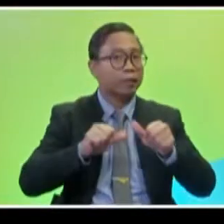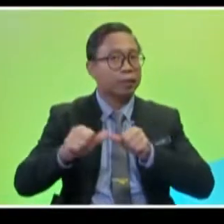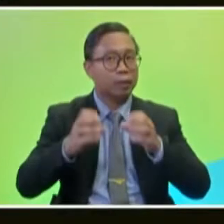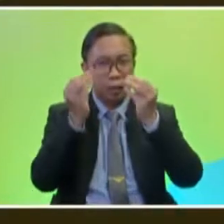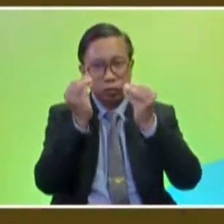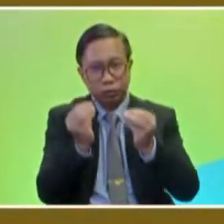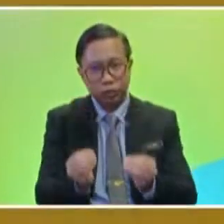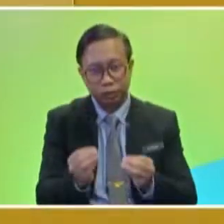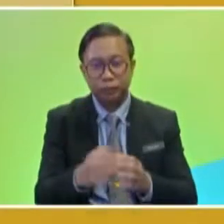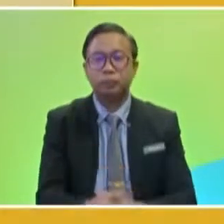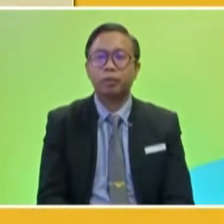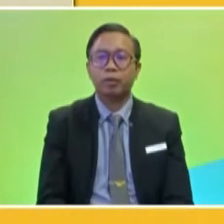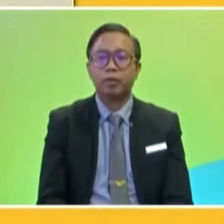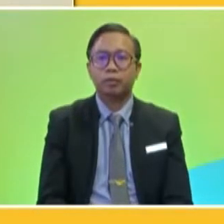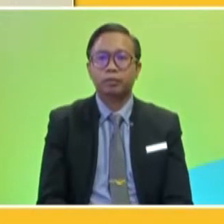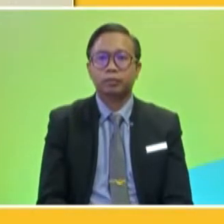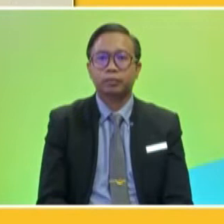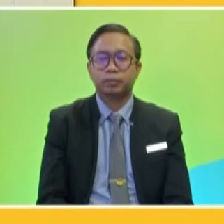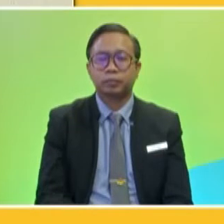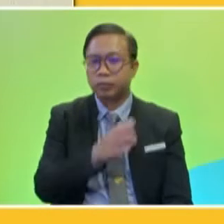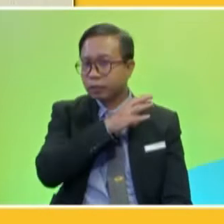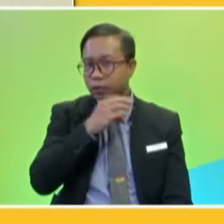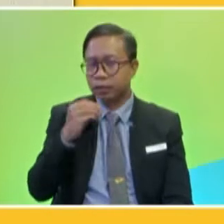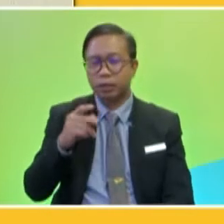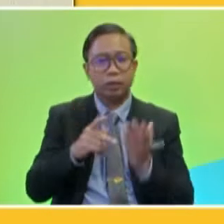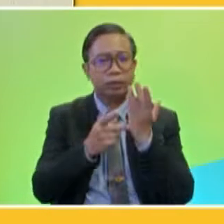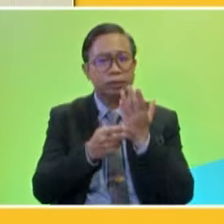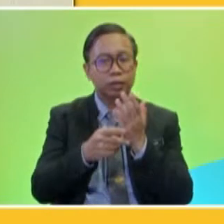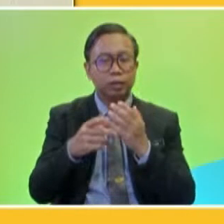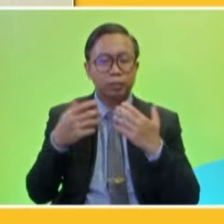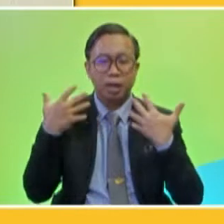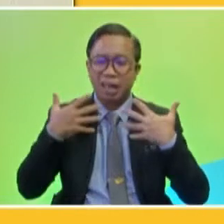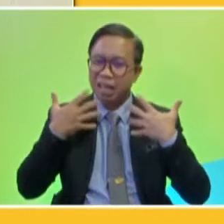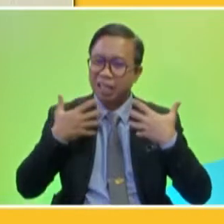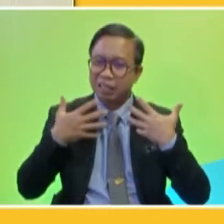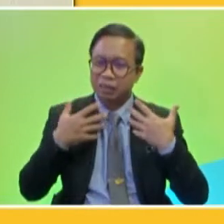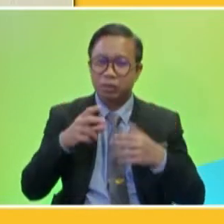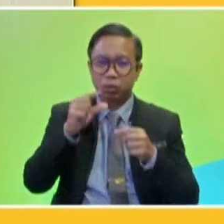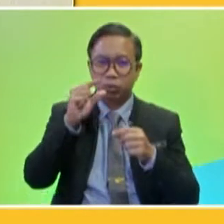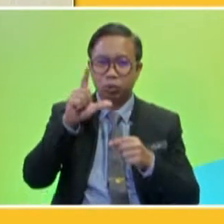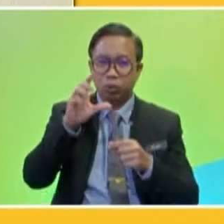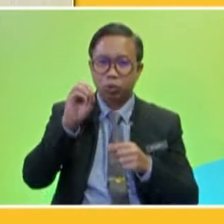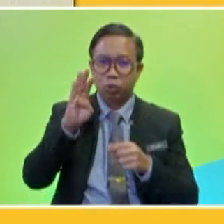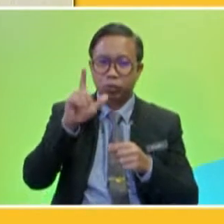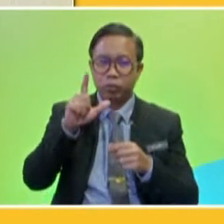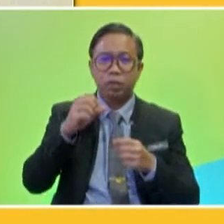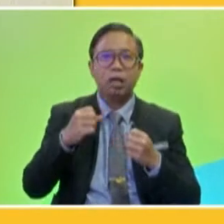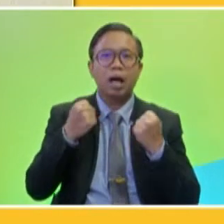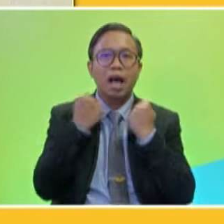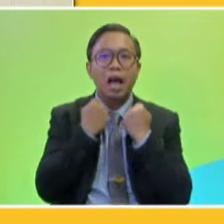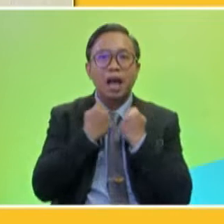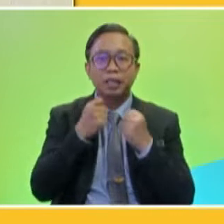Oke dibikin manusia dan kesan pemanasan global ini menyebabkan Ice dikutuk Utara